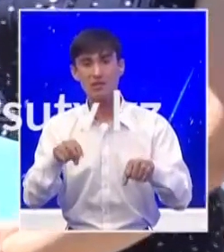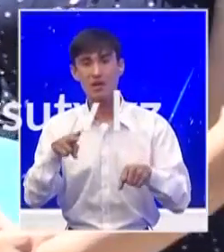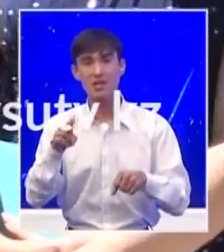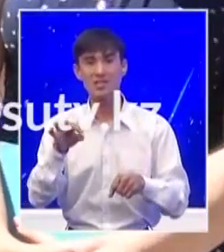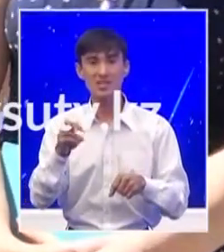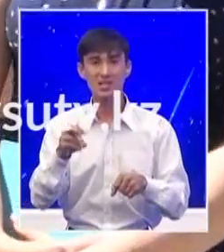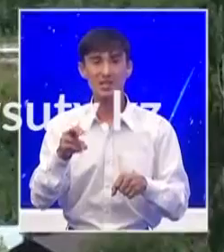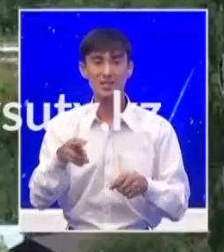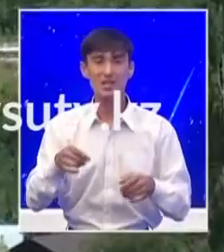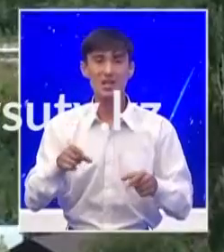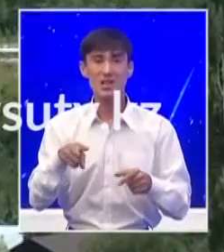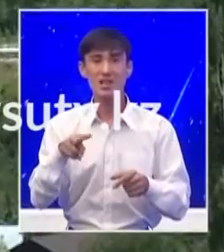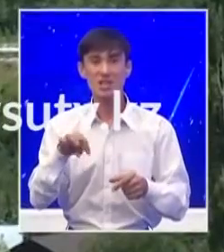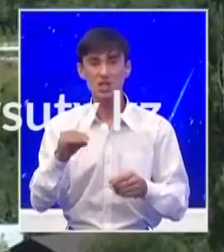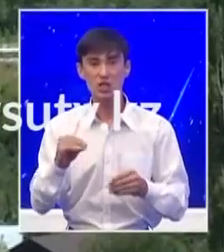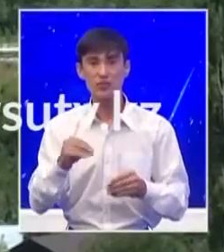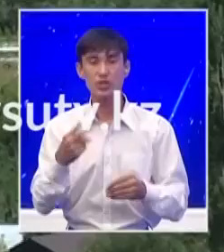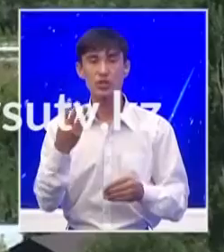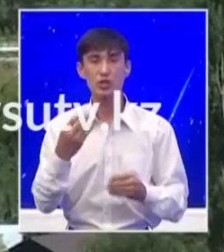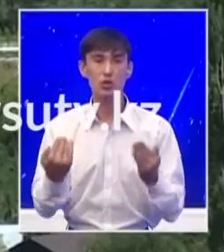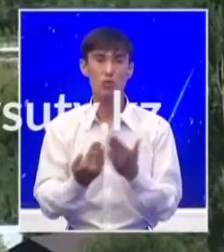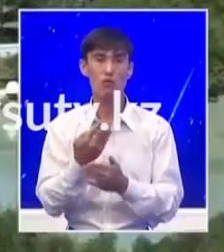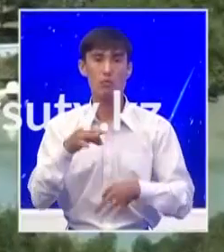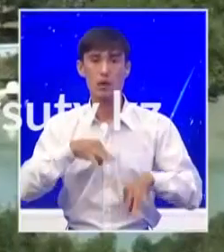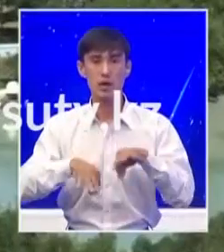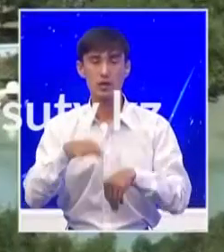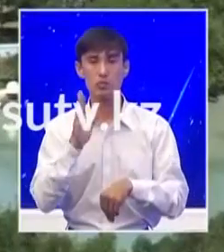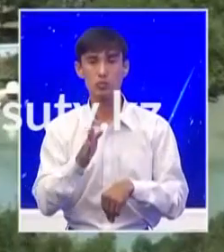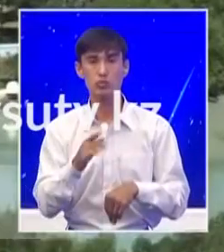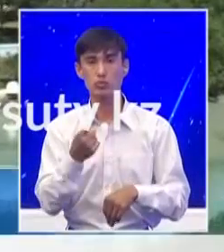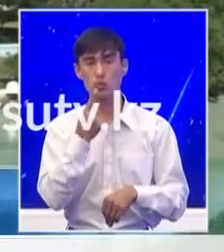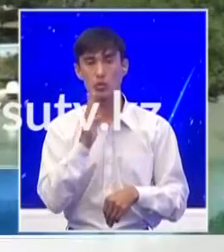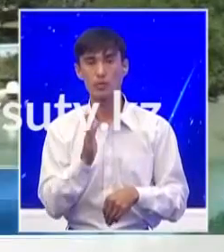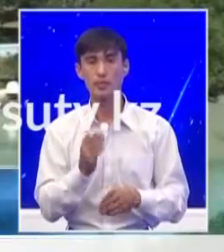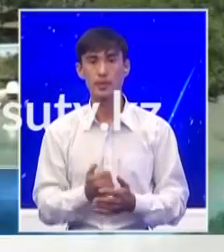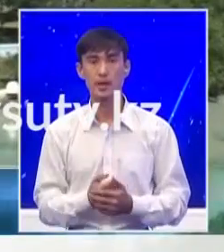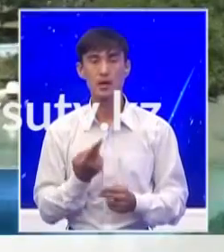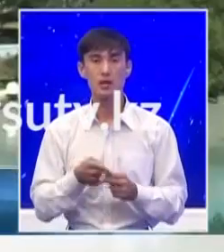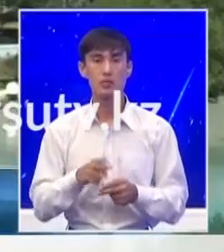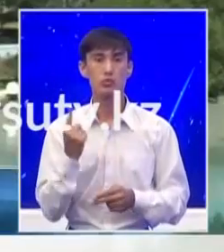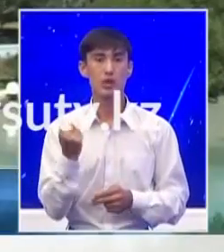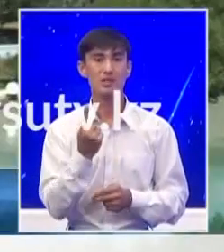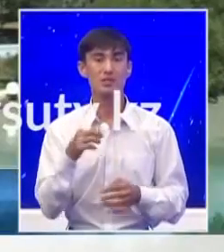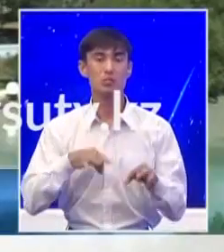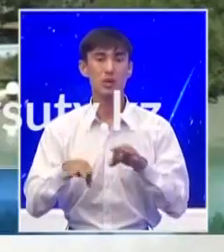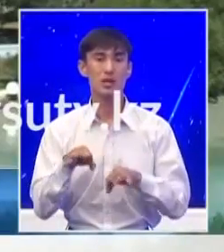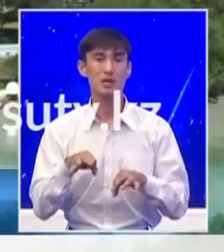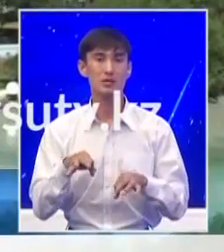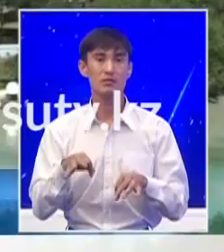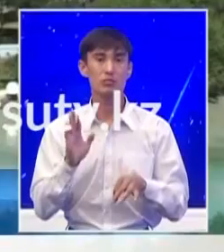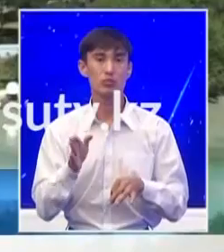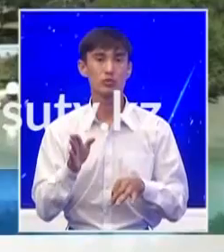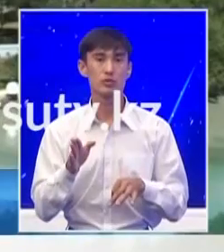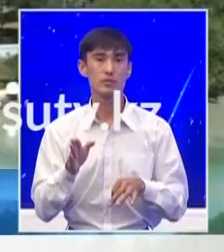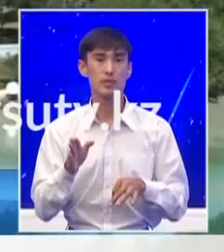в Моногороде будет реализовано 4 новых проекта. Это будет входная группа, один из проектов. Там будут специально